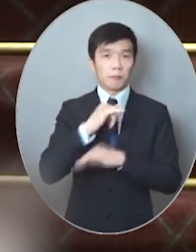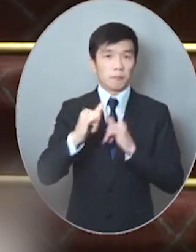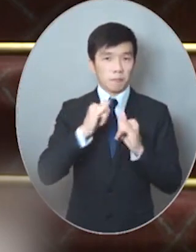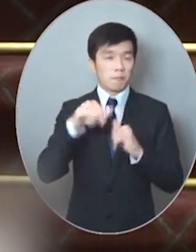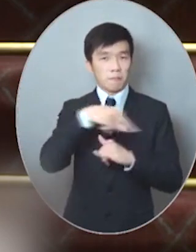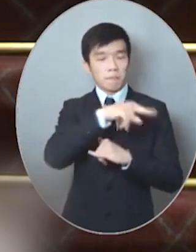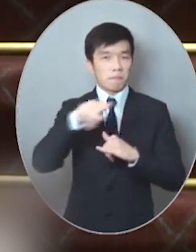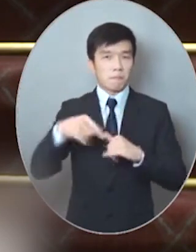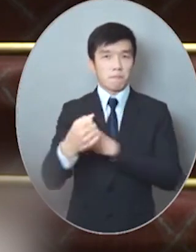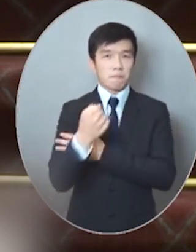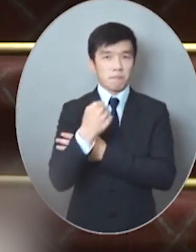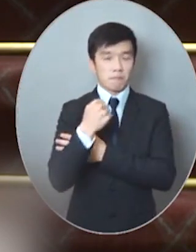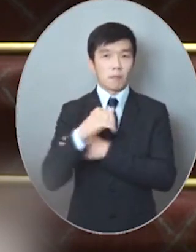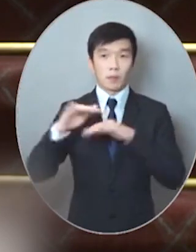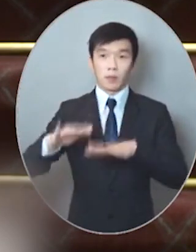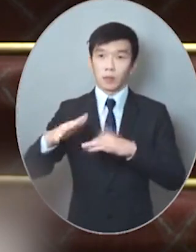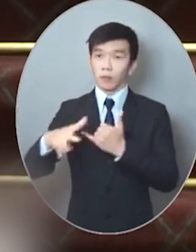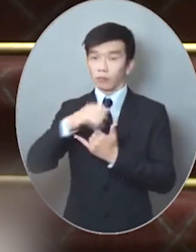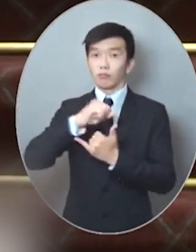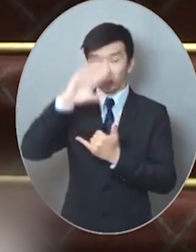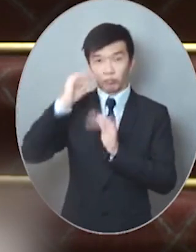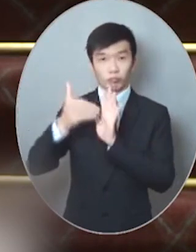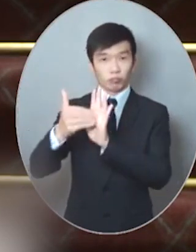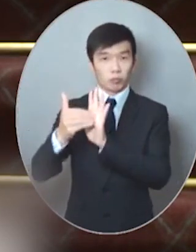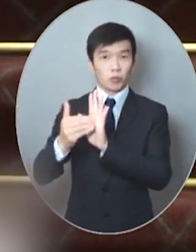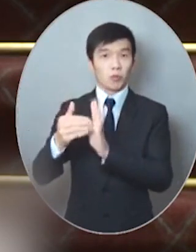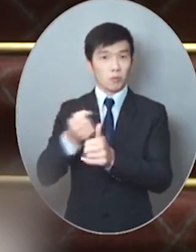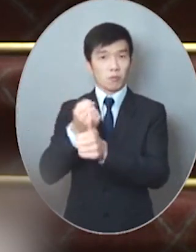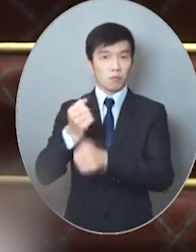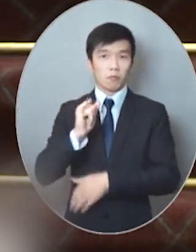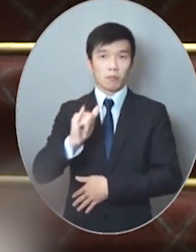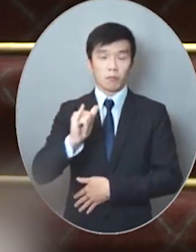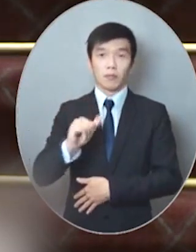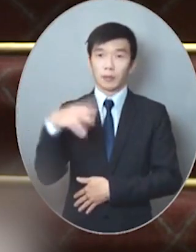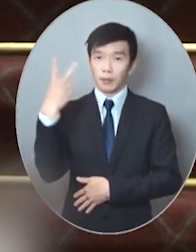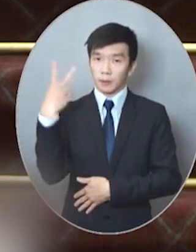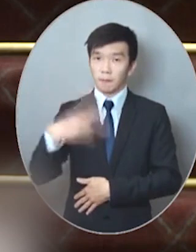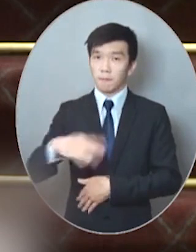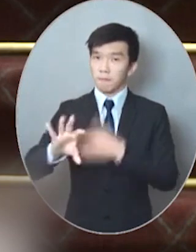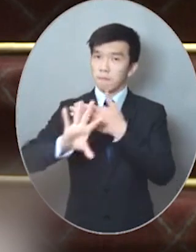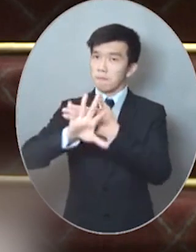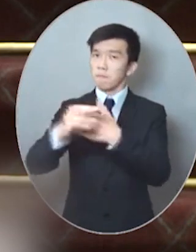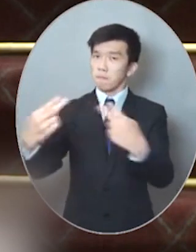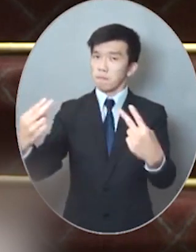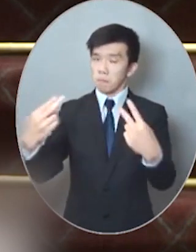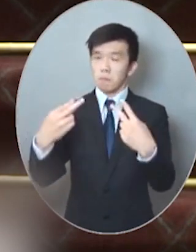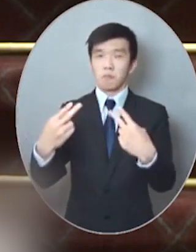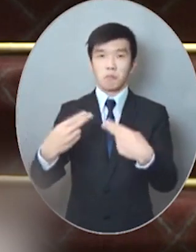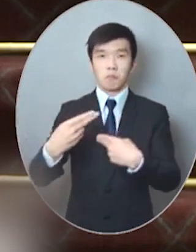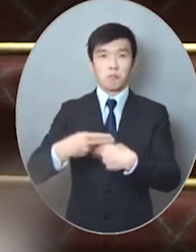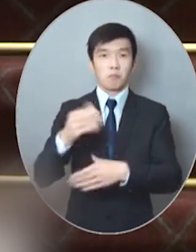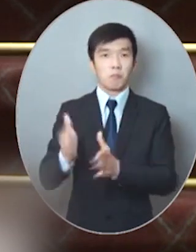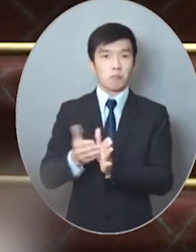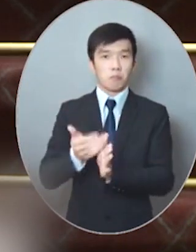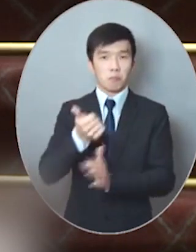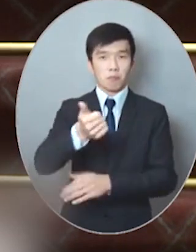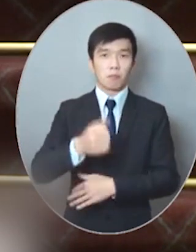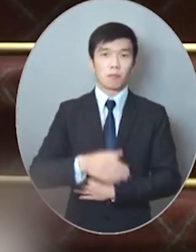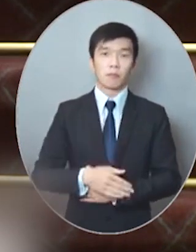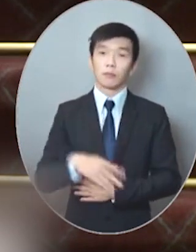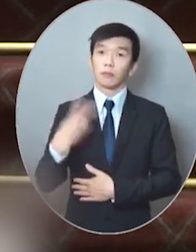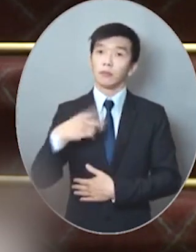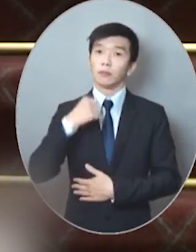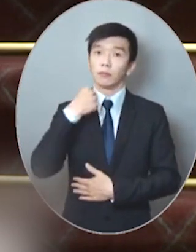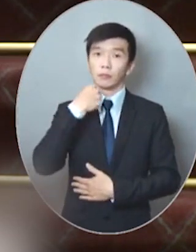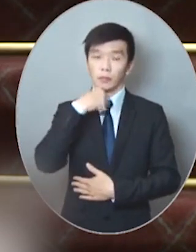情得到了最好的控制，也更受到国际的瞩目跟肯定。那么我们也看到，台